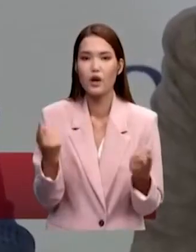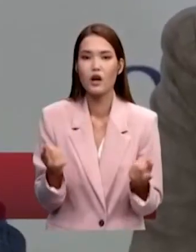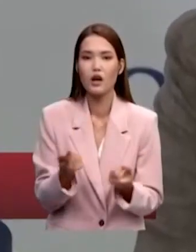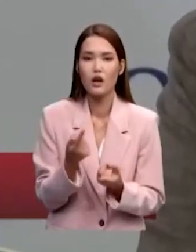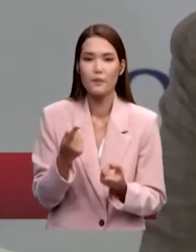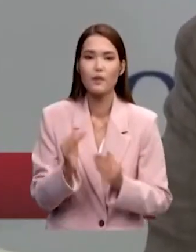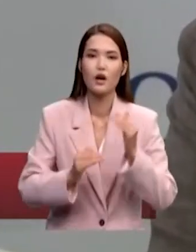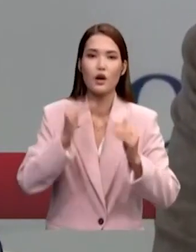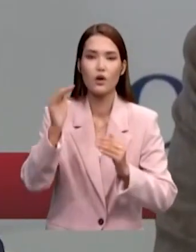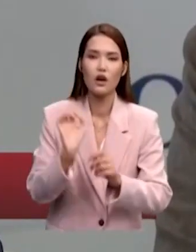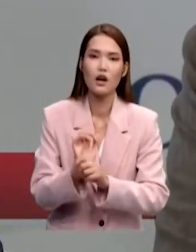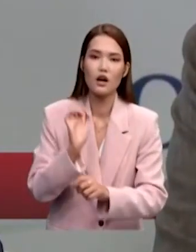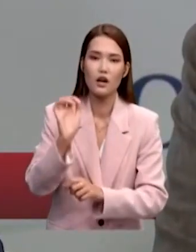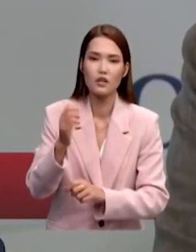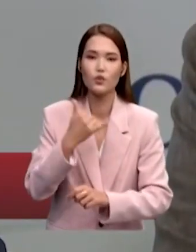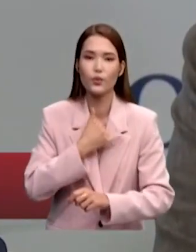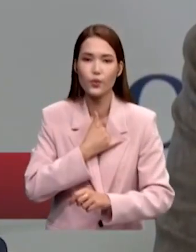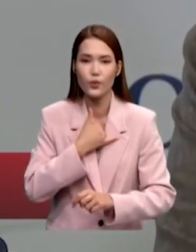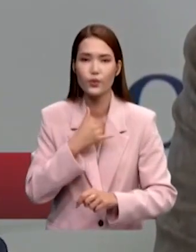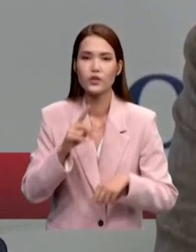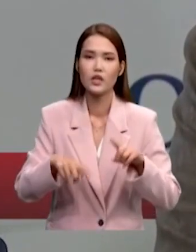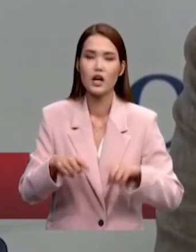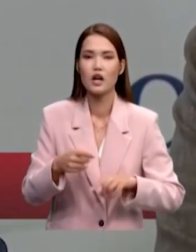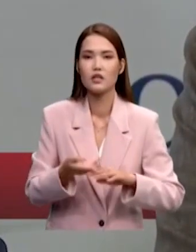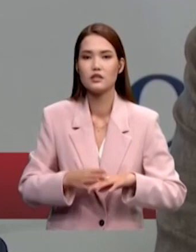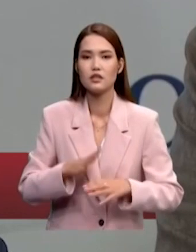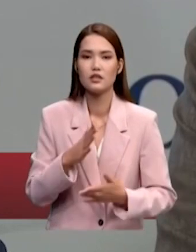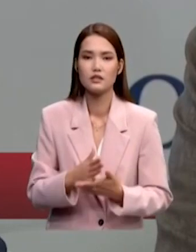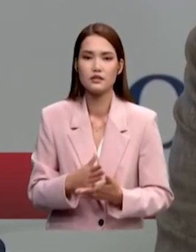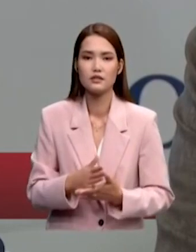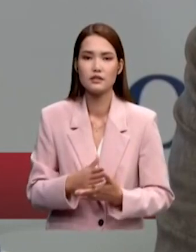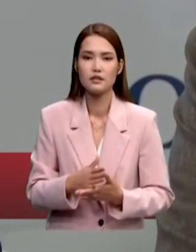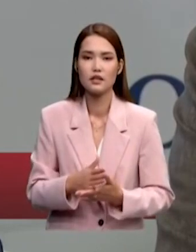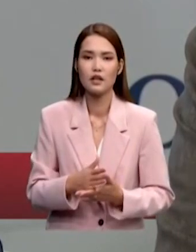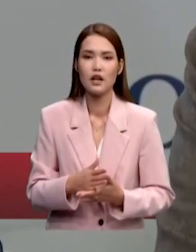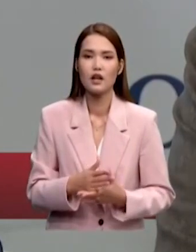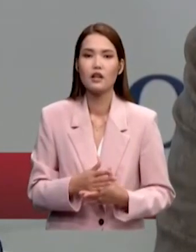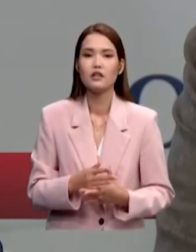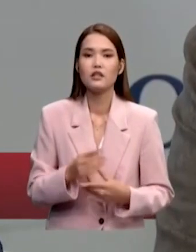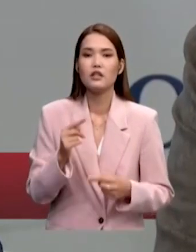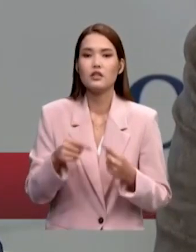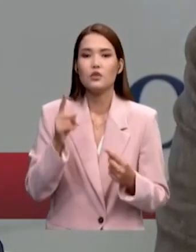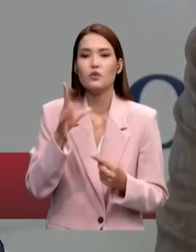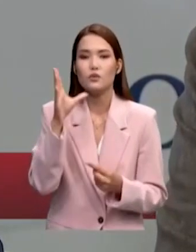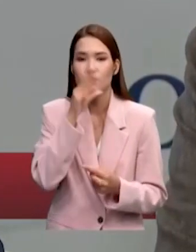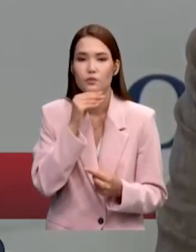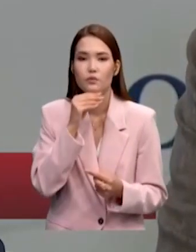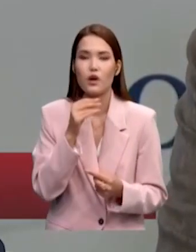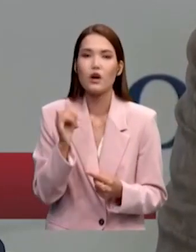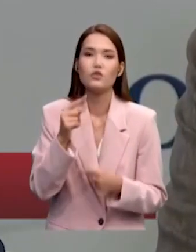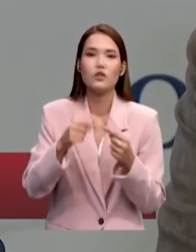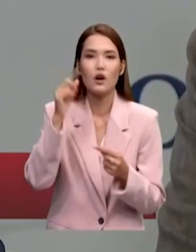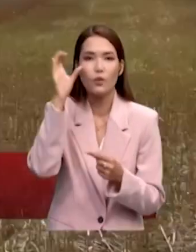роста экспорта муки у нас крайне ограничен. Тем более, что в Афганистан мы заходим через